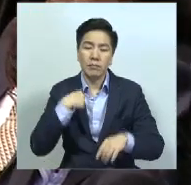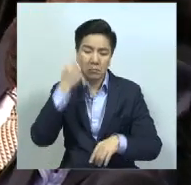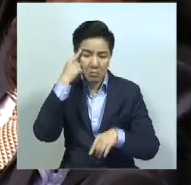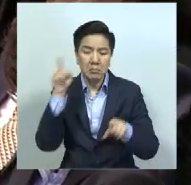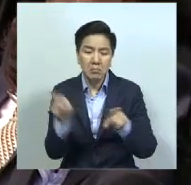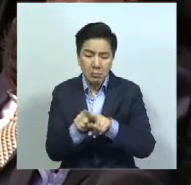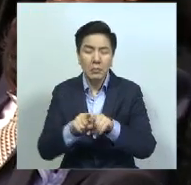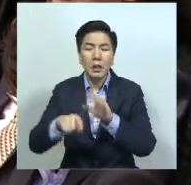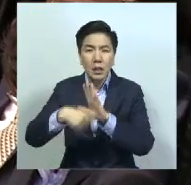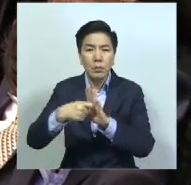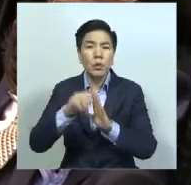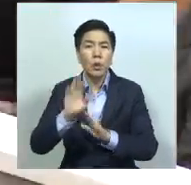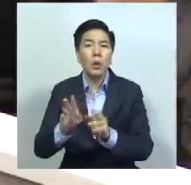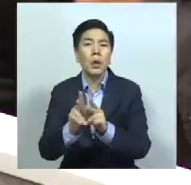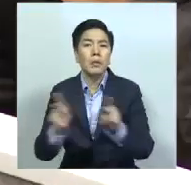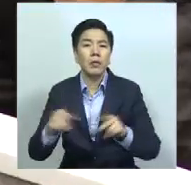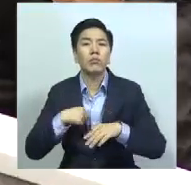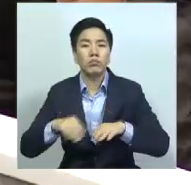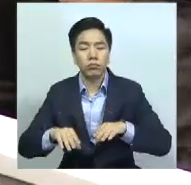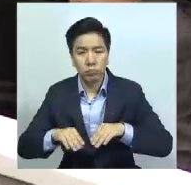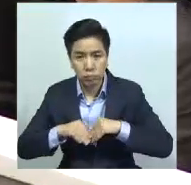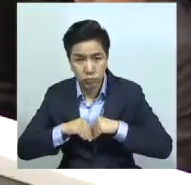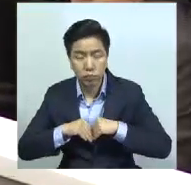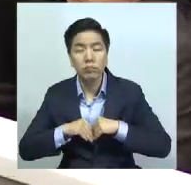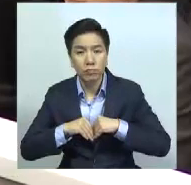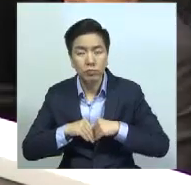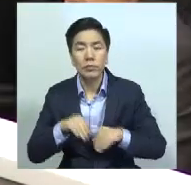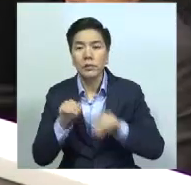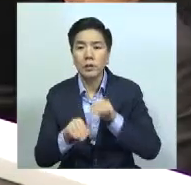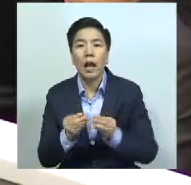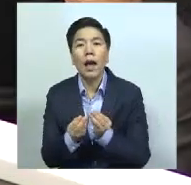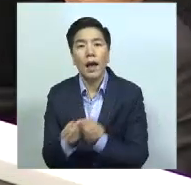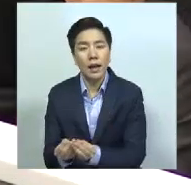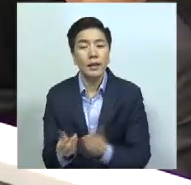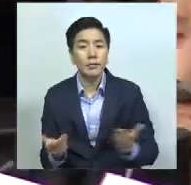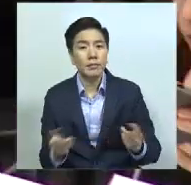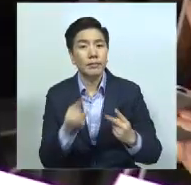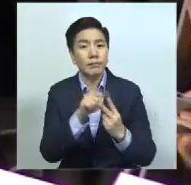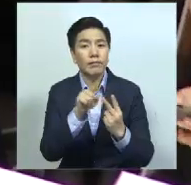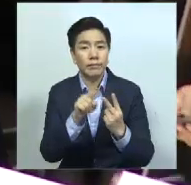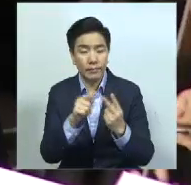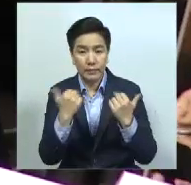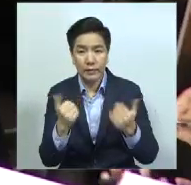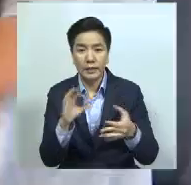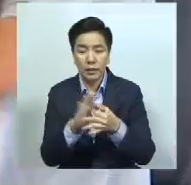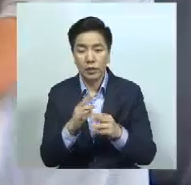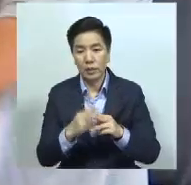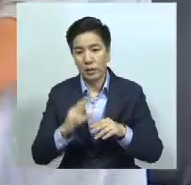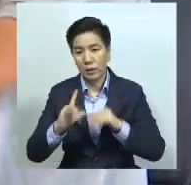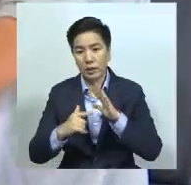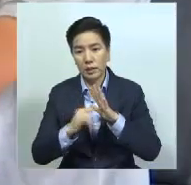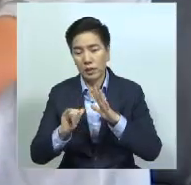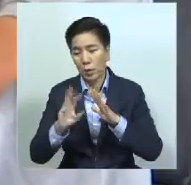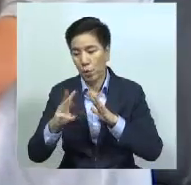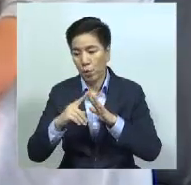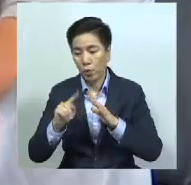ห็นด้วยกับเหตุผลของคณะกรรมการเสียงข้างน้อยจึงมีการลงคะแนนให้ขณะที่นายชัยวุฒิธ